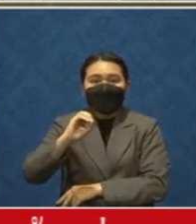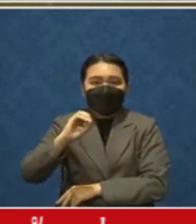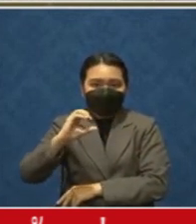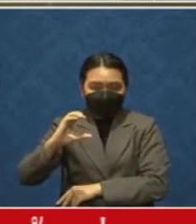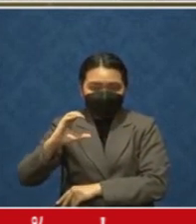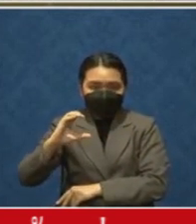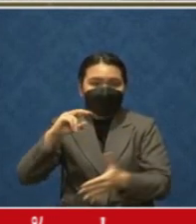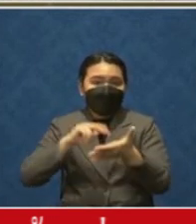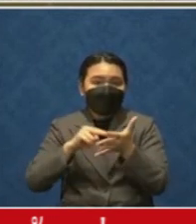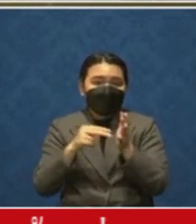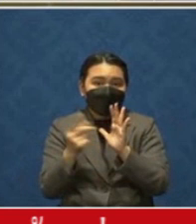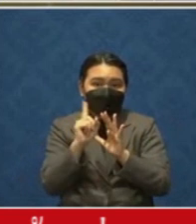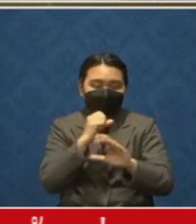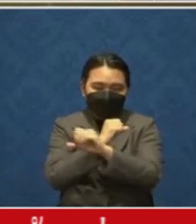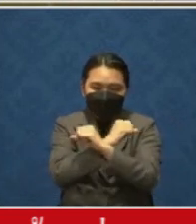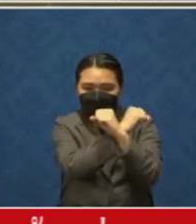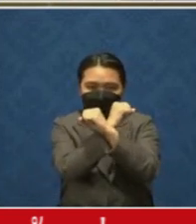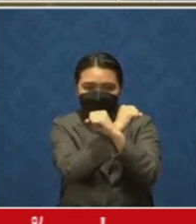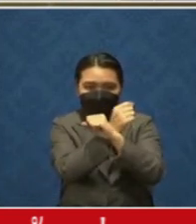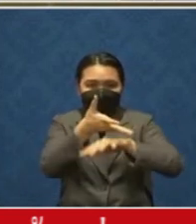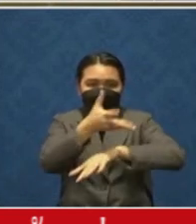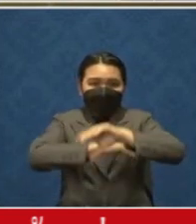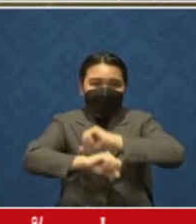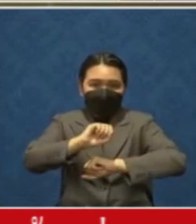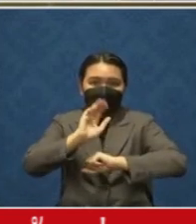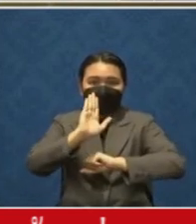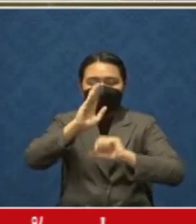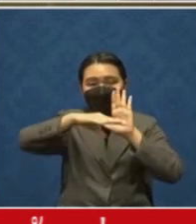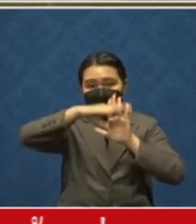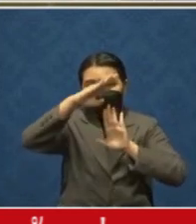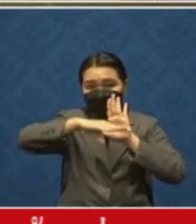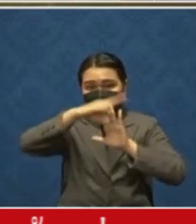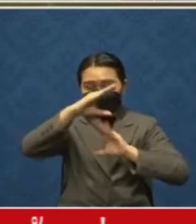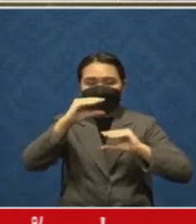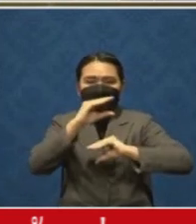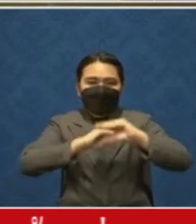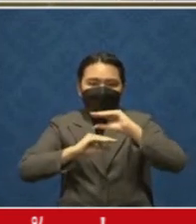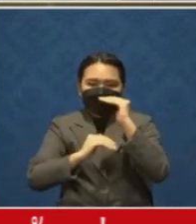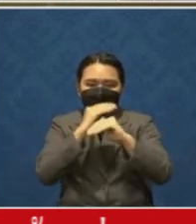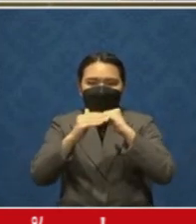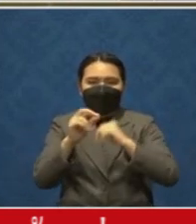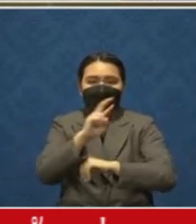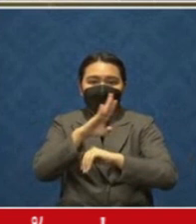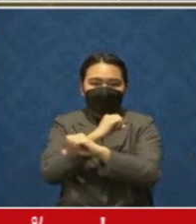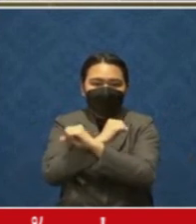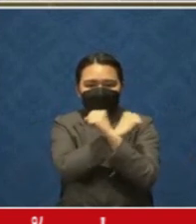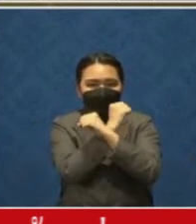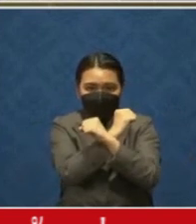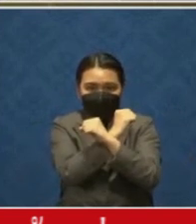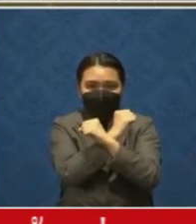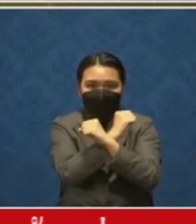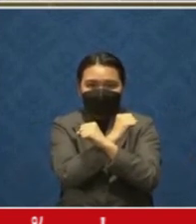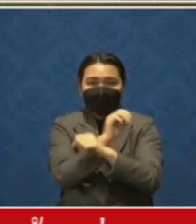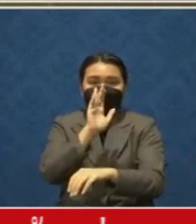N-SOC สำหรับควบคุมปฏิบัติการทางอากาศในภาคเหนือเป็นโครงการพัฒนาและปรับปรุงระบบป้องกันทางอาก